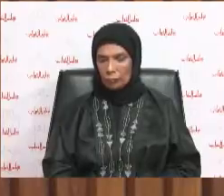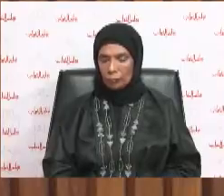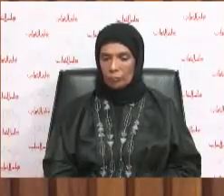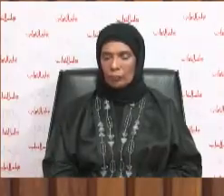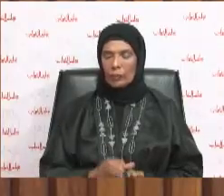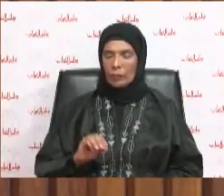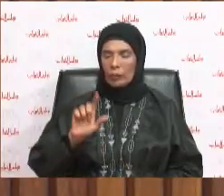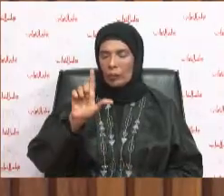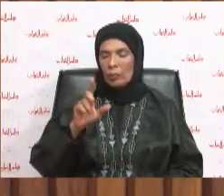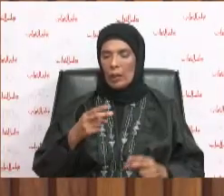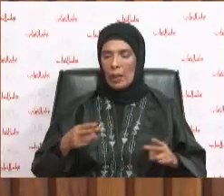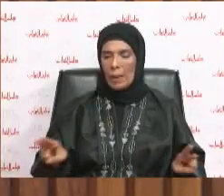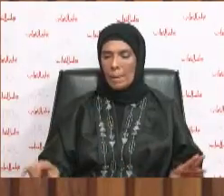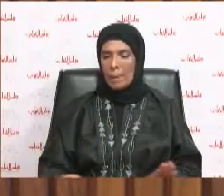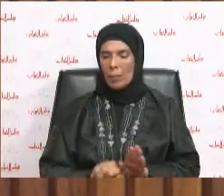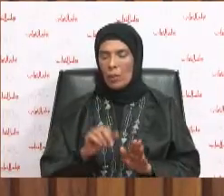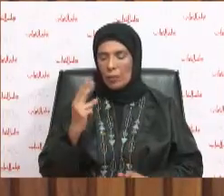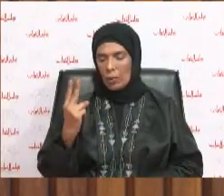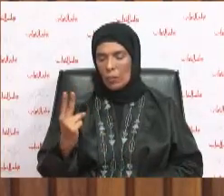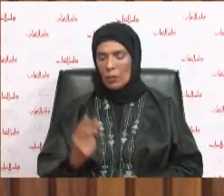هل يوافق المجلس على